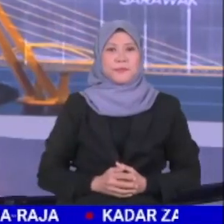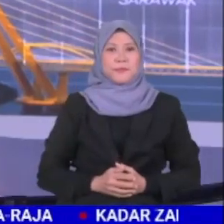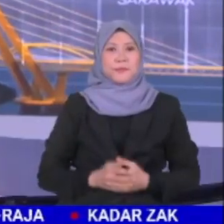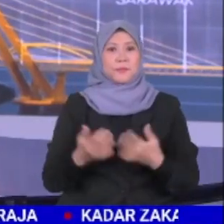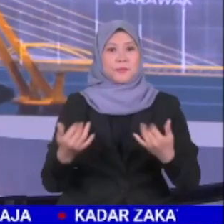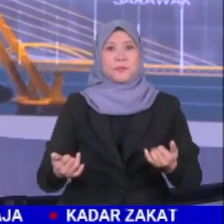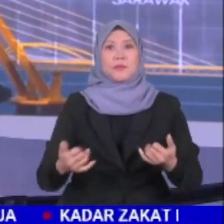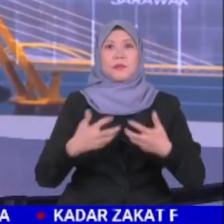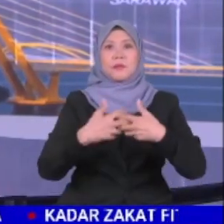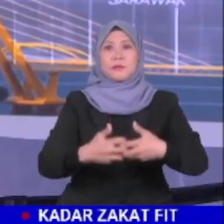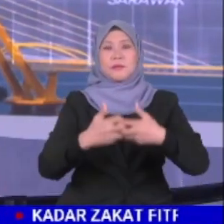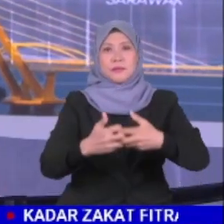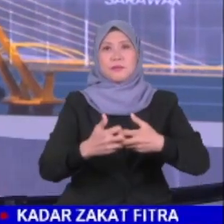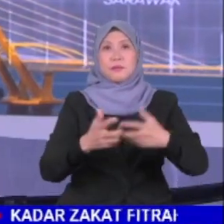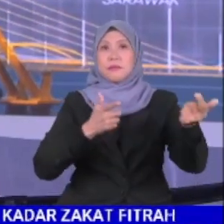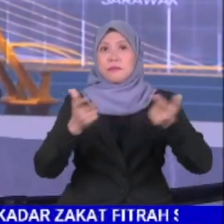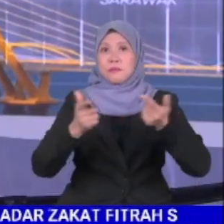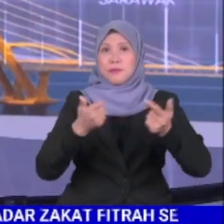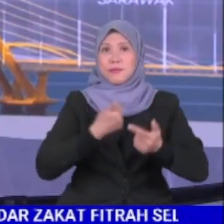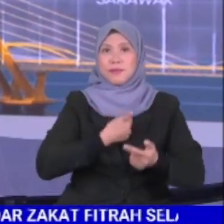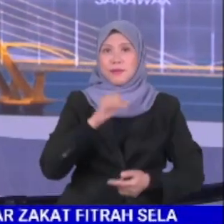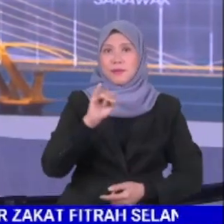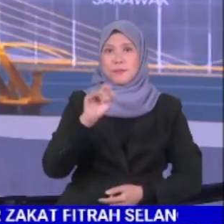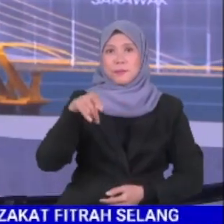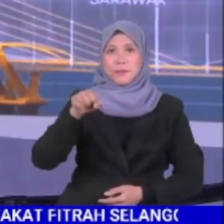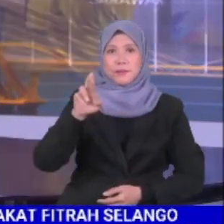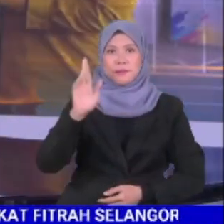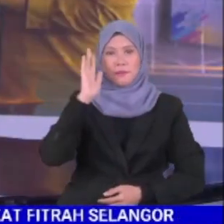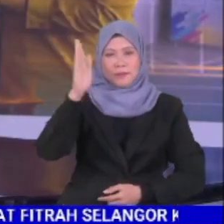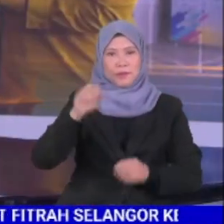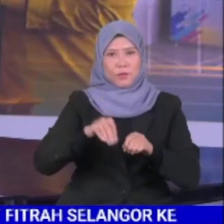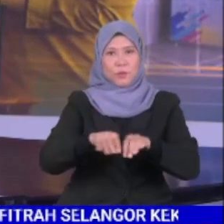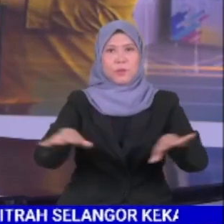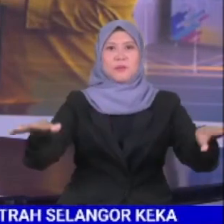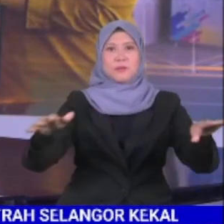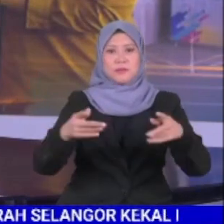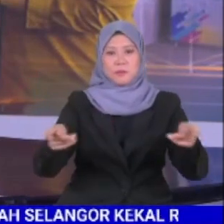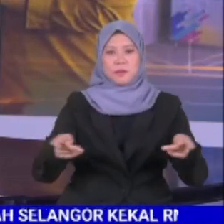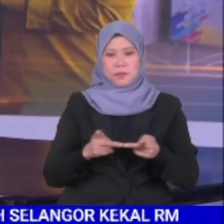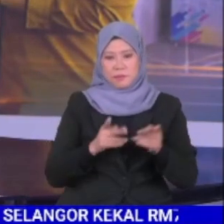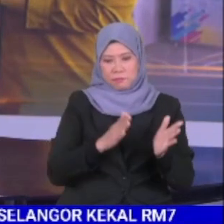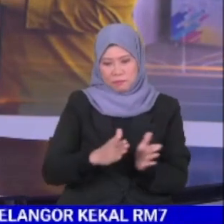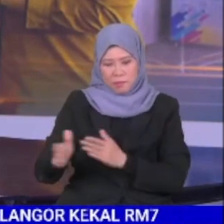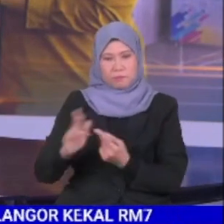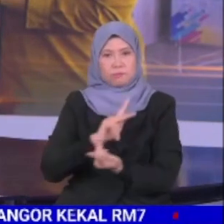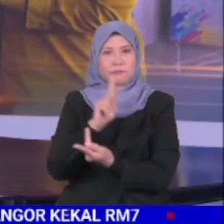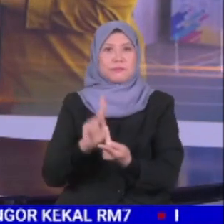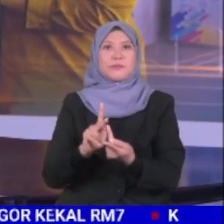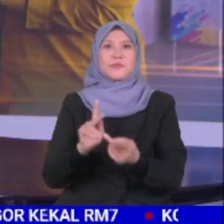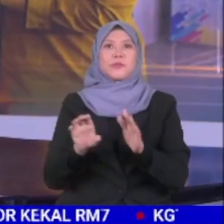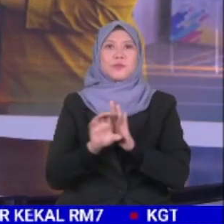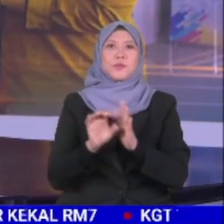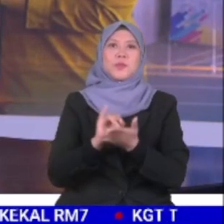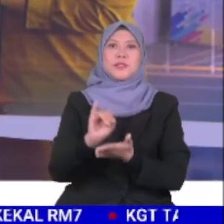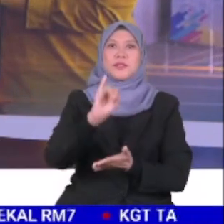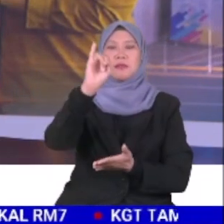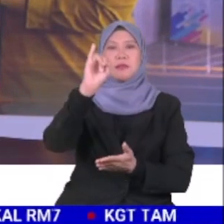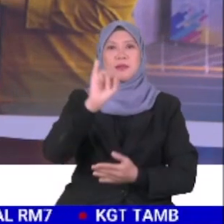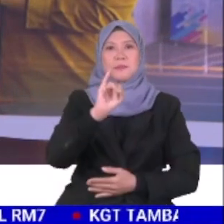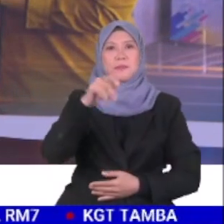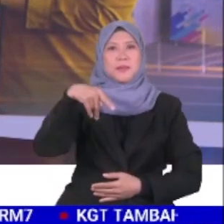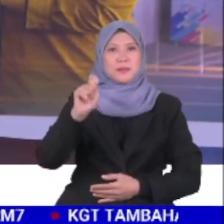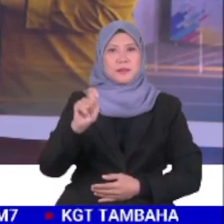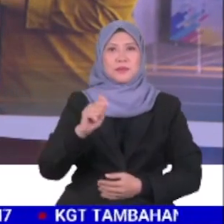Mesin Layan Diri Inisiatif Pendapatan Rakyat IPR bakal diperluas ke seluruh kawasan strategik seperti di institusi pengajian